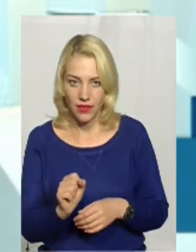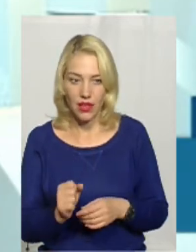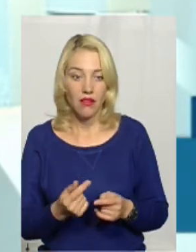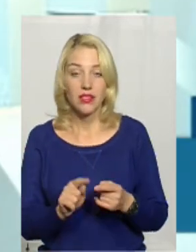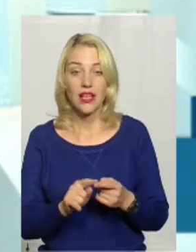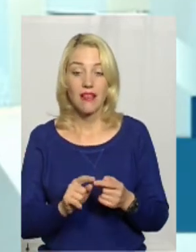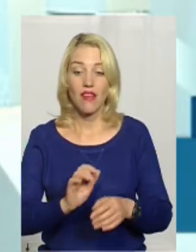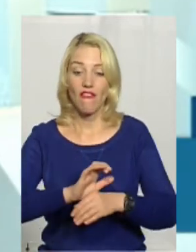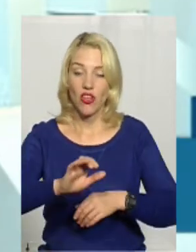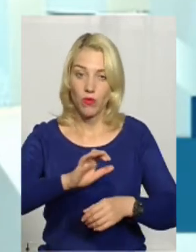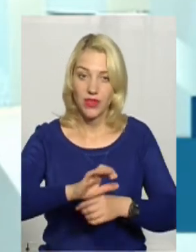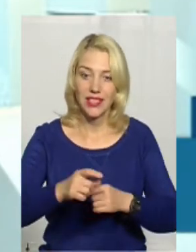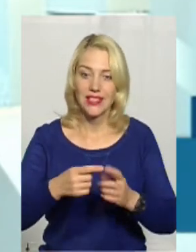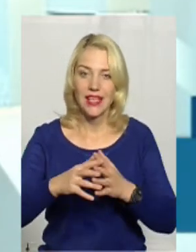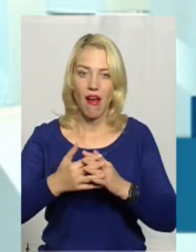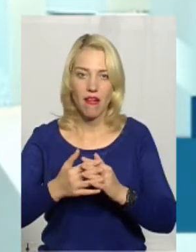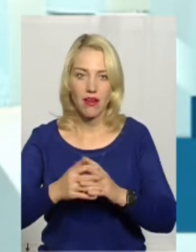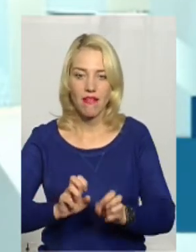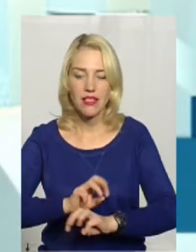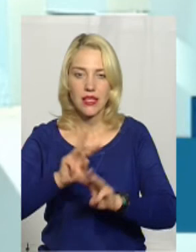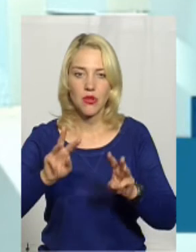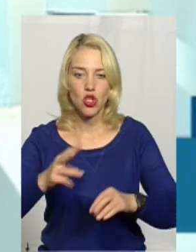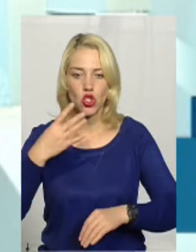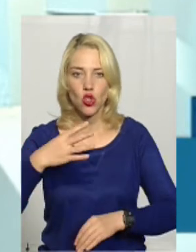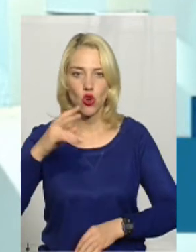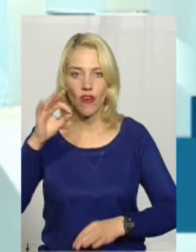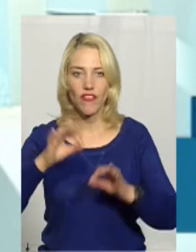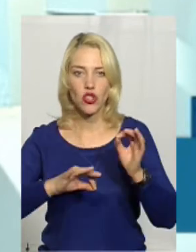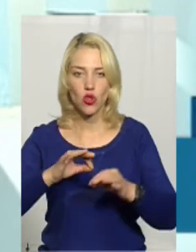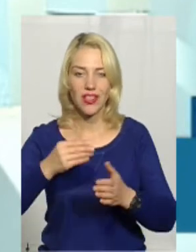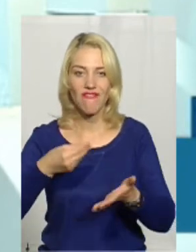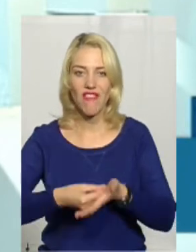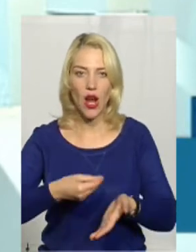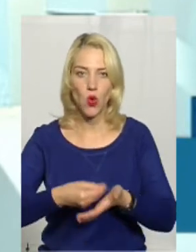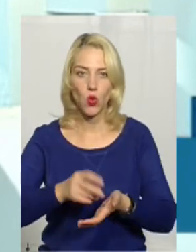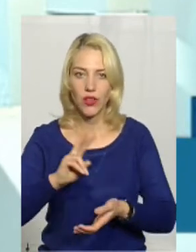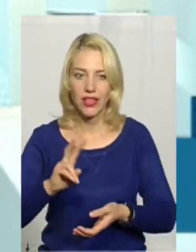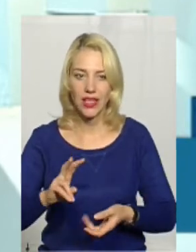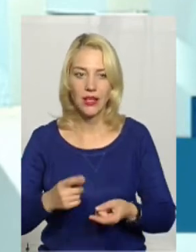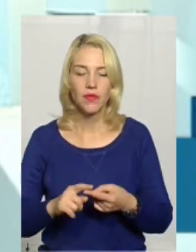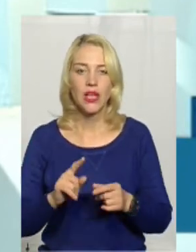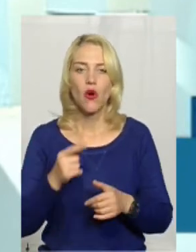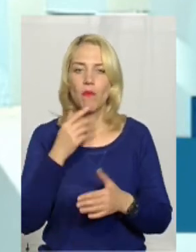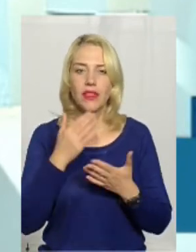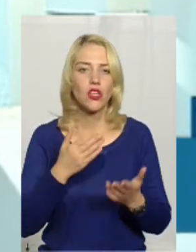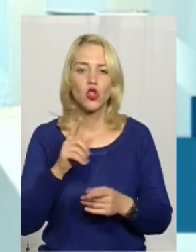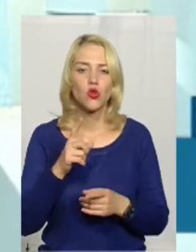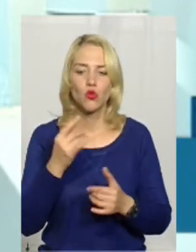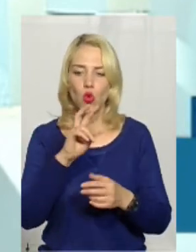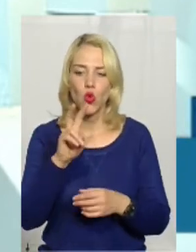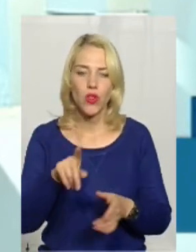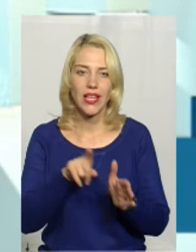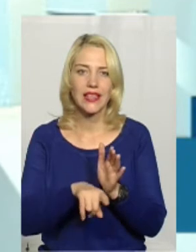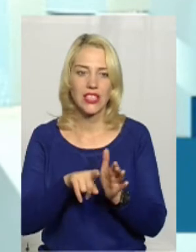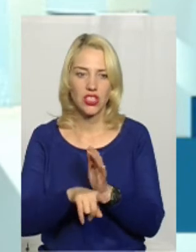виробник, цей аграрій, цей фермер забезпечує 40% валюти, яка найшла в Україну. Кажуть сьогодні, чому сьогодні такий долар дешевий? Та